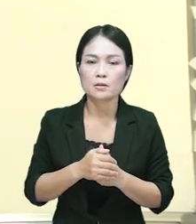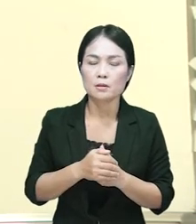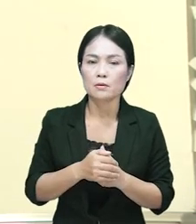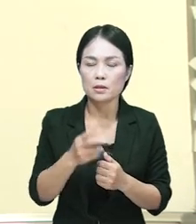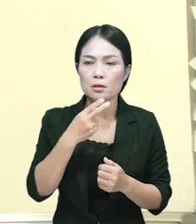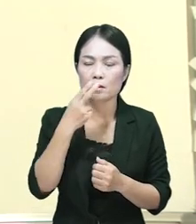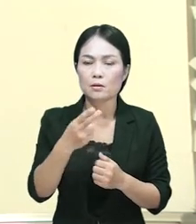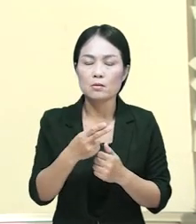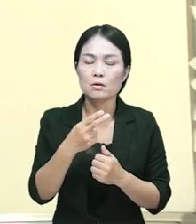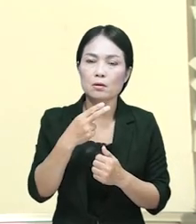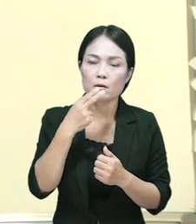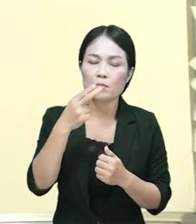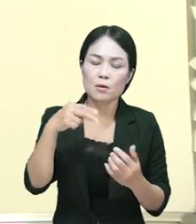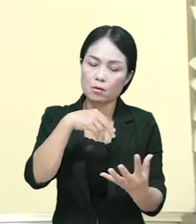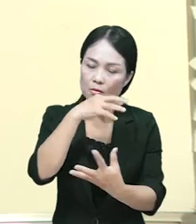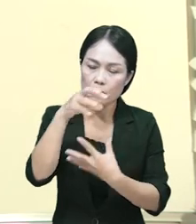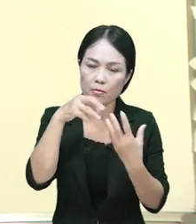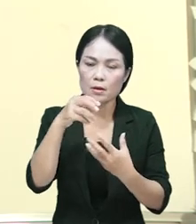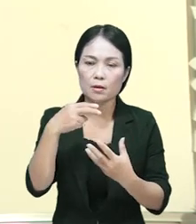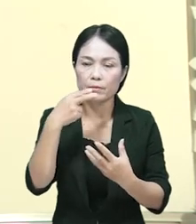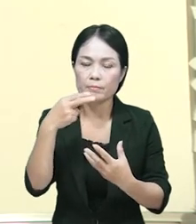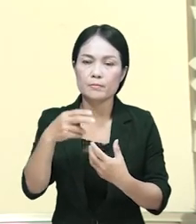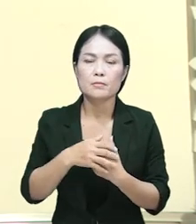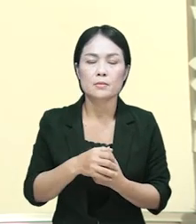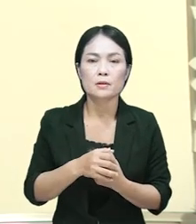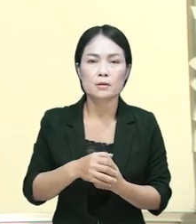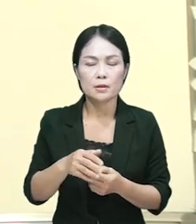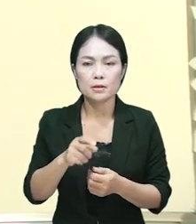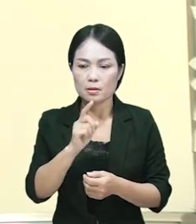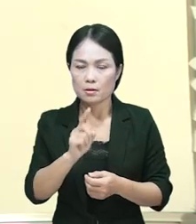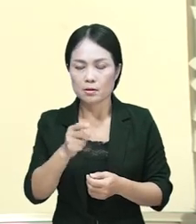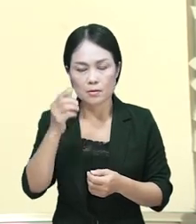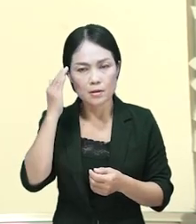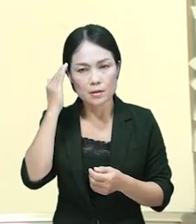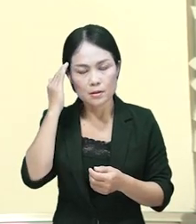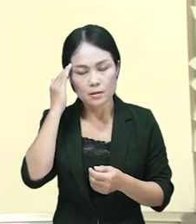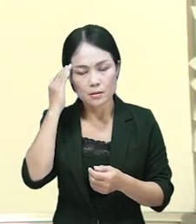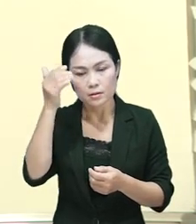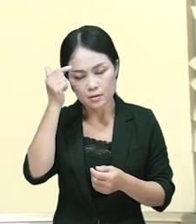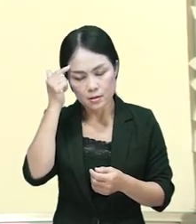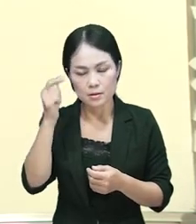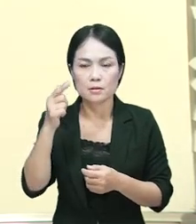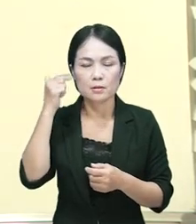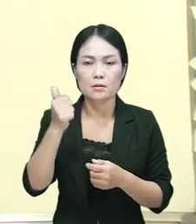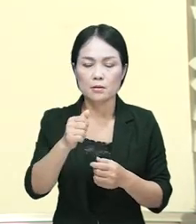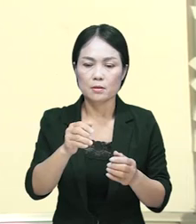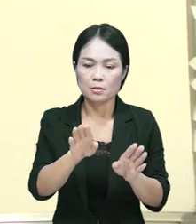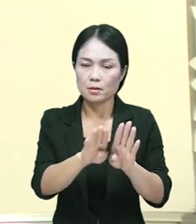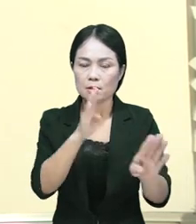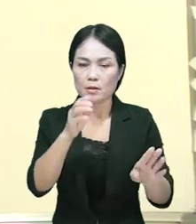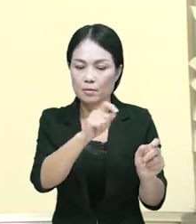ឆ្លោយរៀងកងួវល់គាត់នឹកសង្ស័យក៏ចូលទៅបើកមុំ